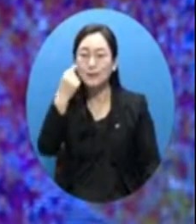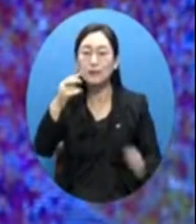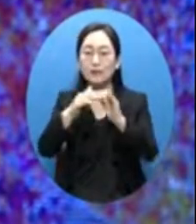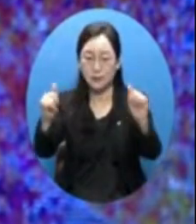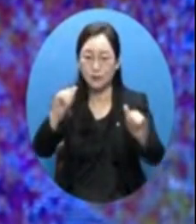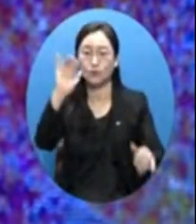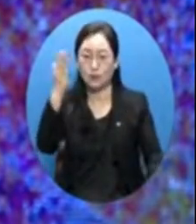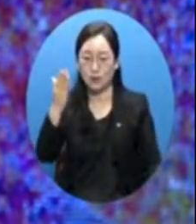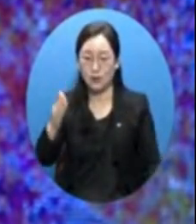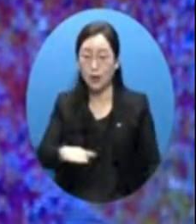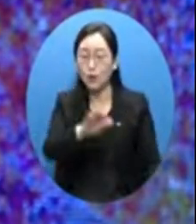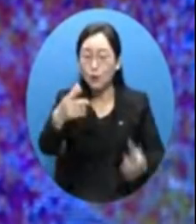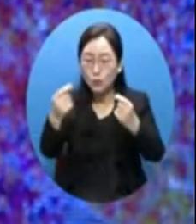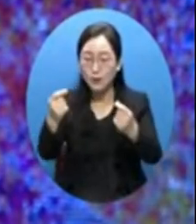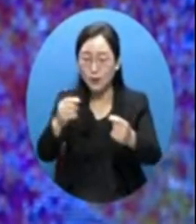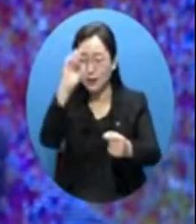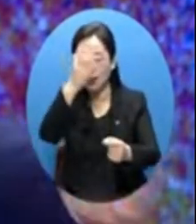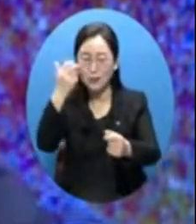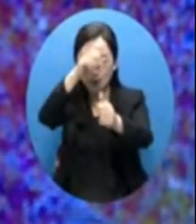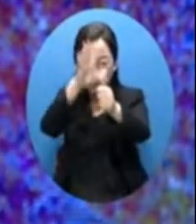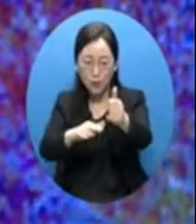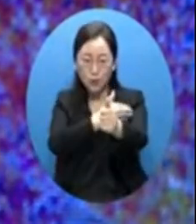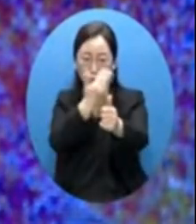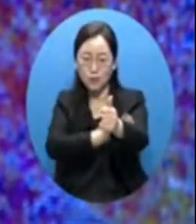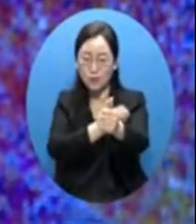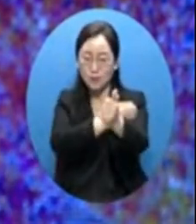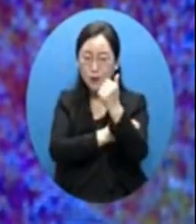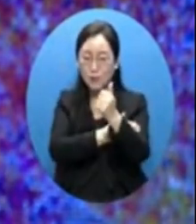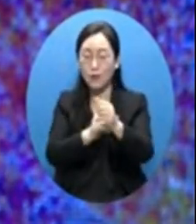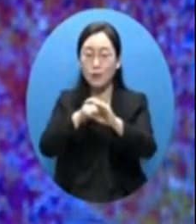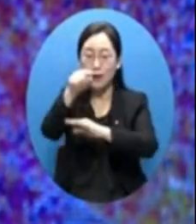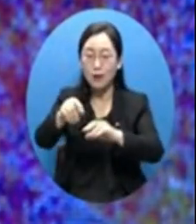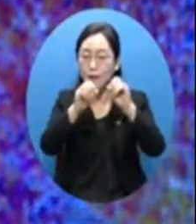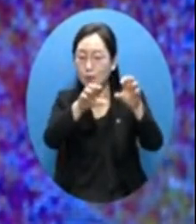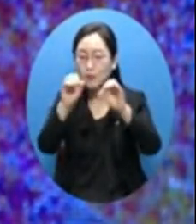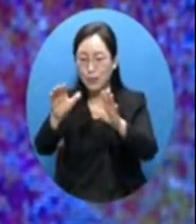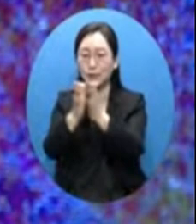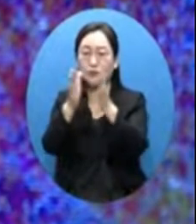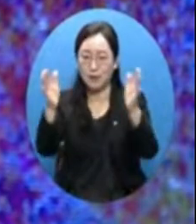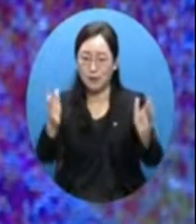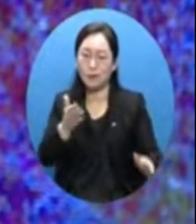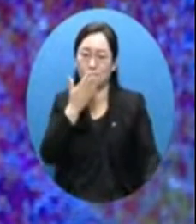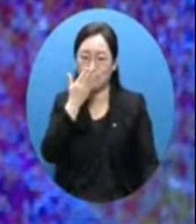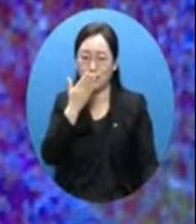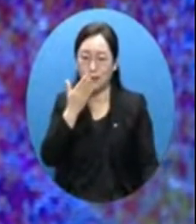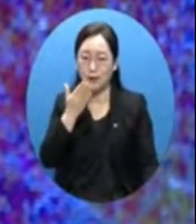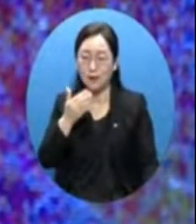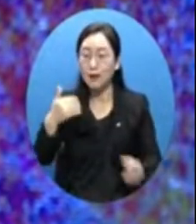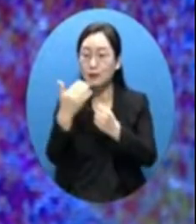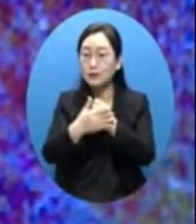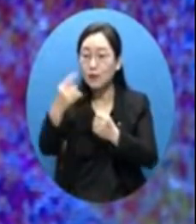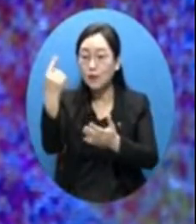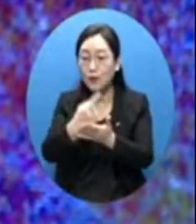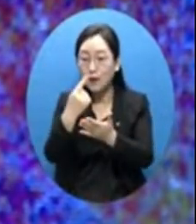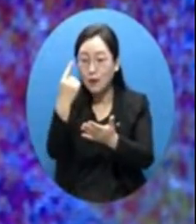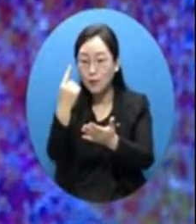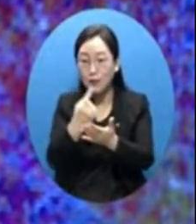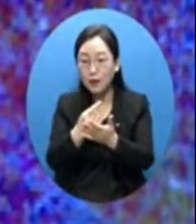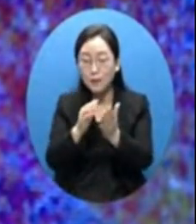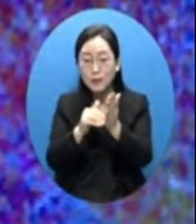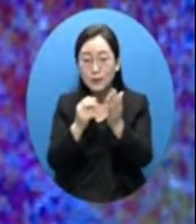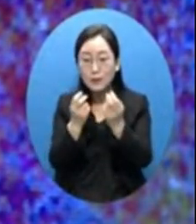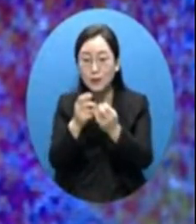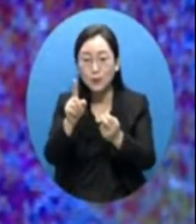성령이 임하시면 우리가 권능을 받고 나가서 복음을 전하게 되는 것입니다. 이 모든 은혜가 임하게 되는 비결은 첫째도